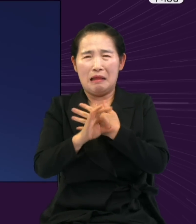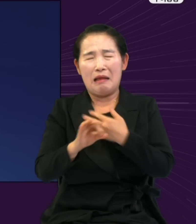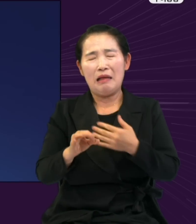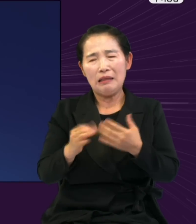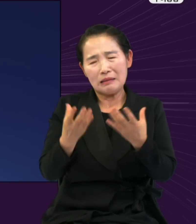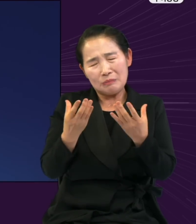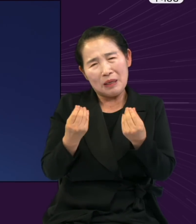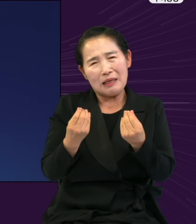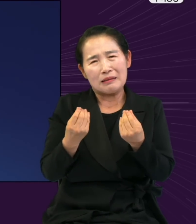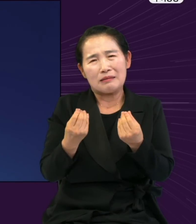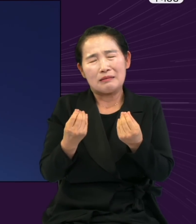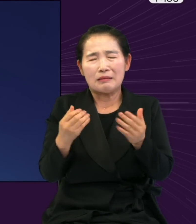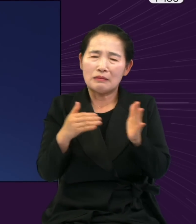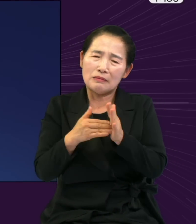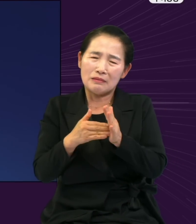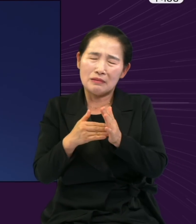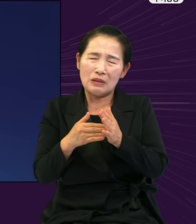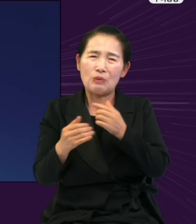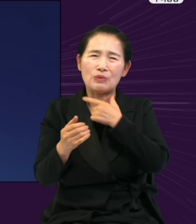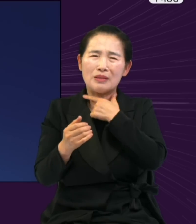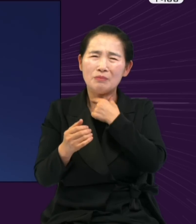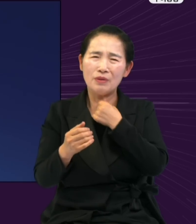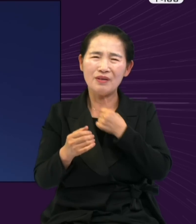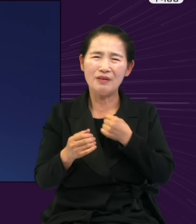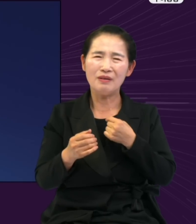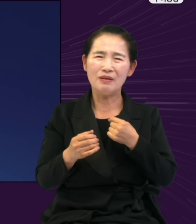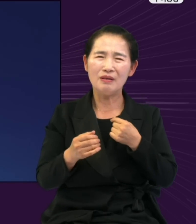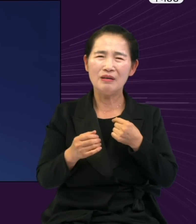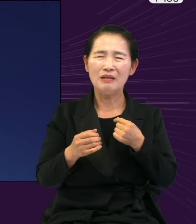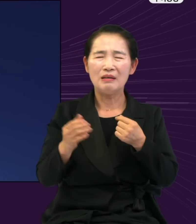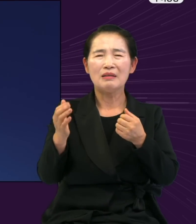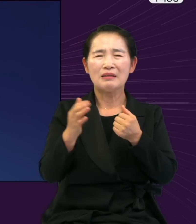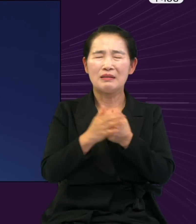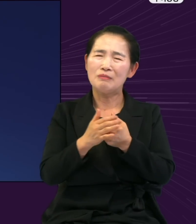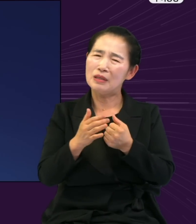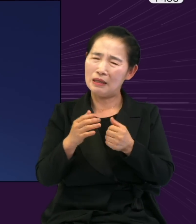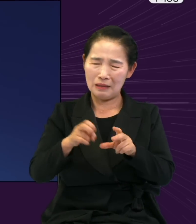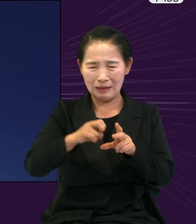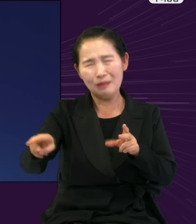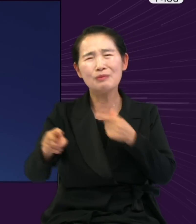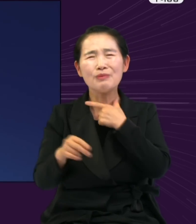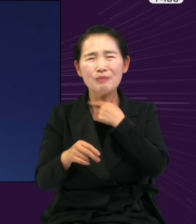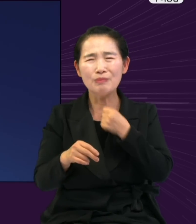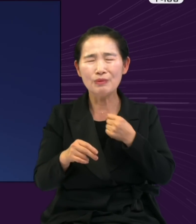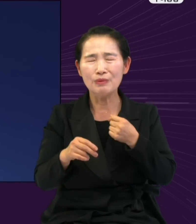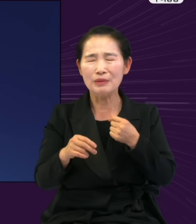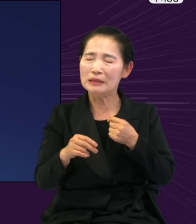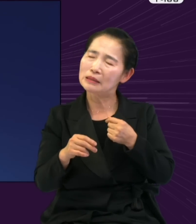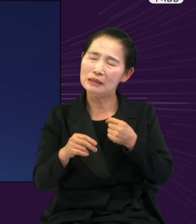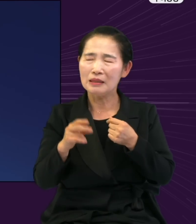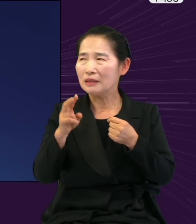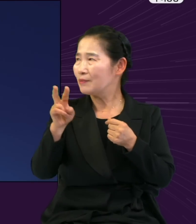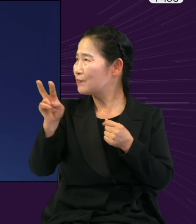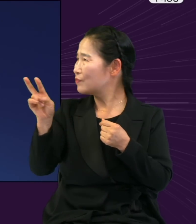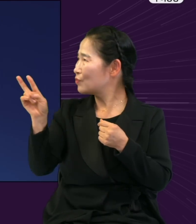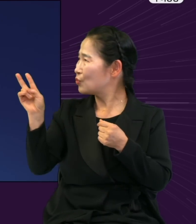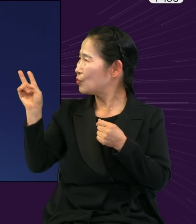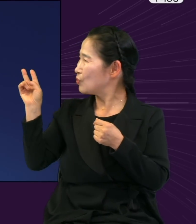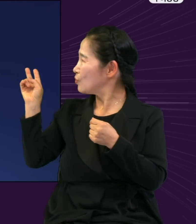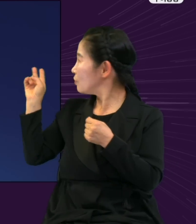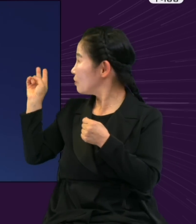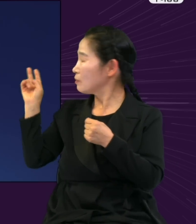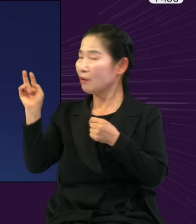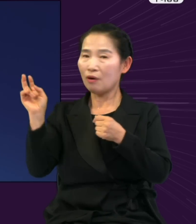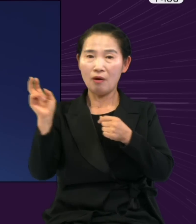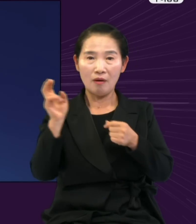이 모든 걸 이라고 생각하며 주변을 이렇게 돌아보았어요. 그랬더니 저 맨 뒷좌석 가운데 자리에 저희